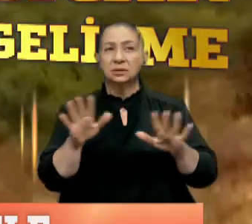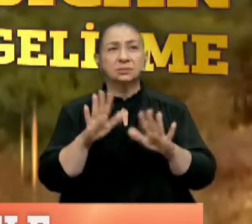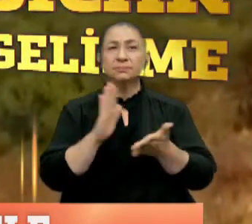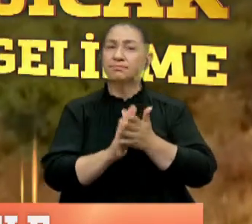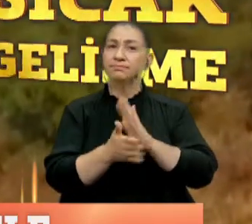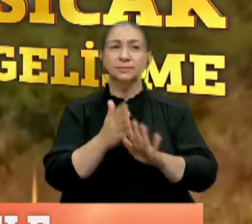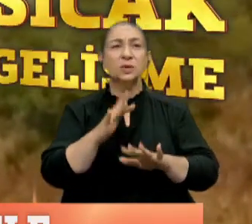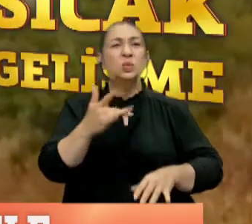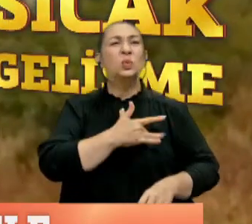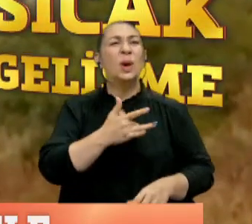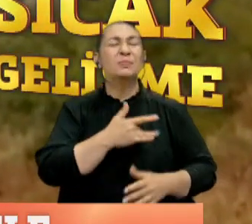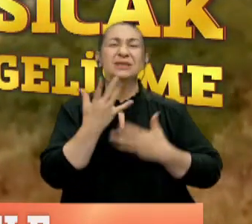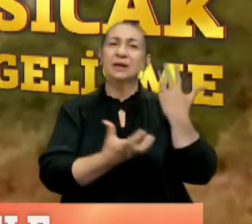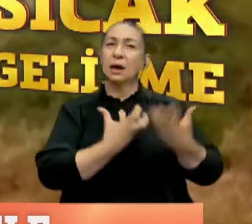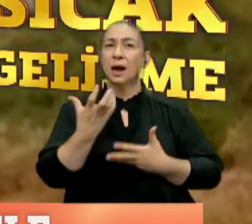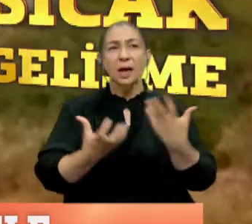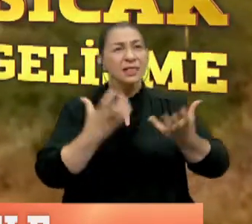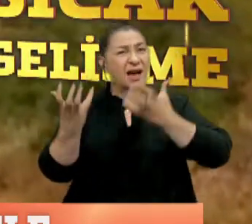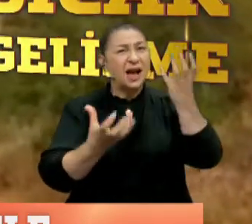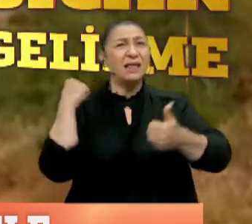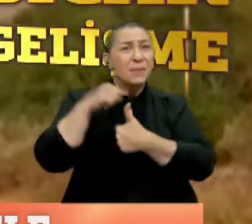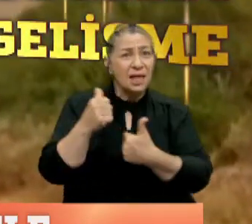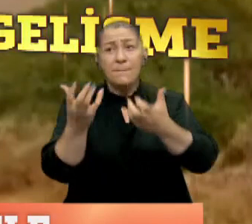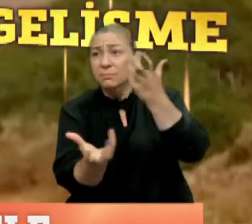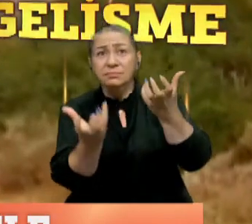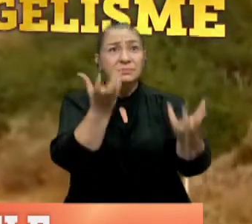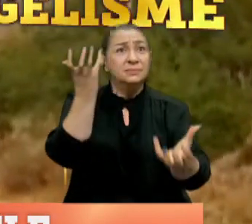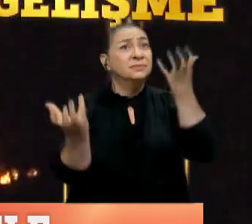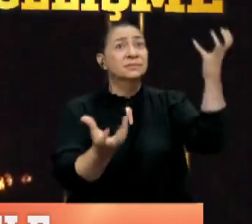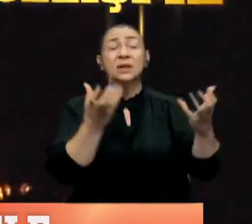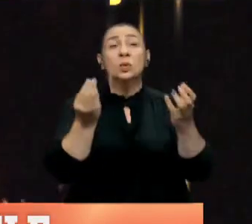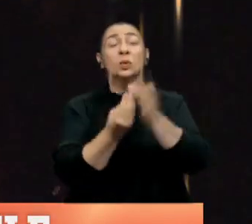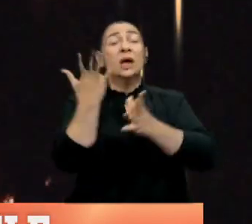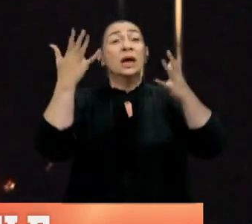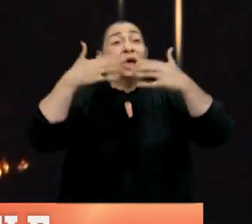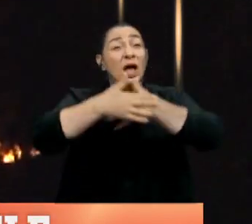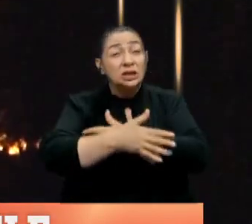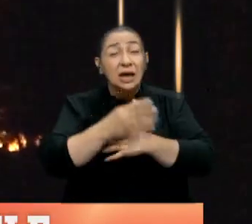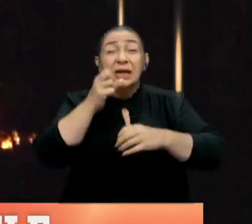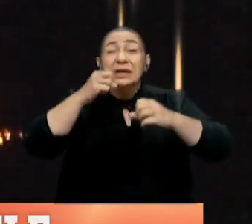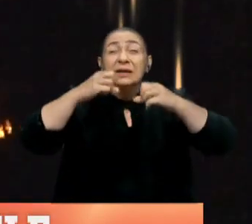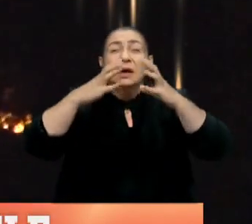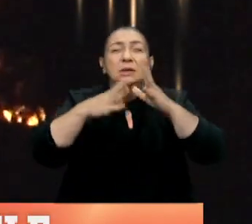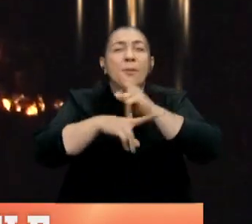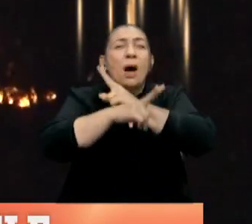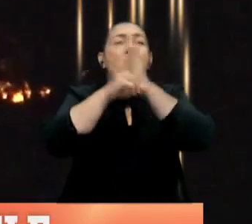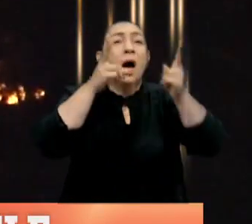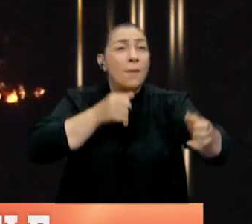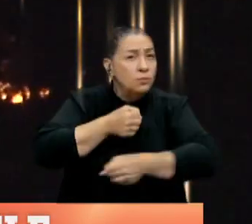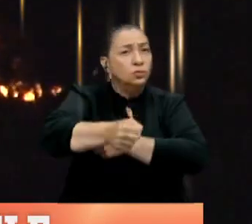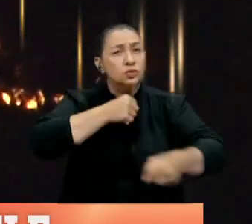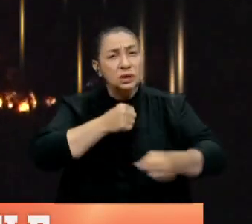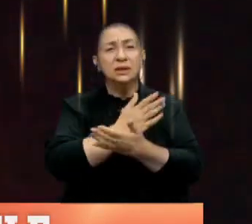Giderdi. Yüreğimizi yakan yangınlara yenileri eklenerek gündüzden geceye, sabahın ilk ışıklarına kadar devam etti